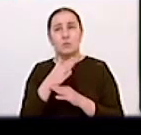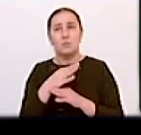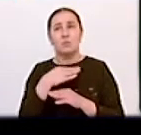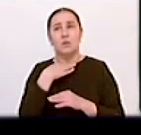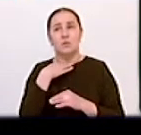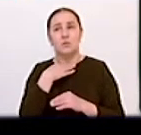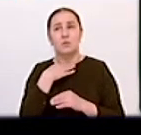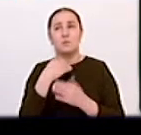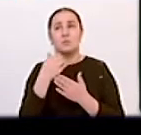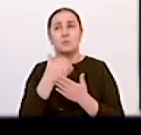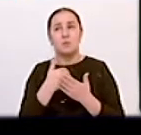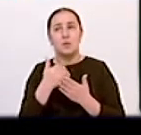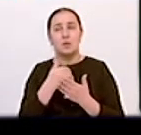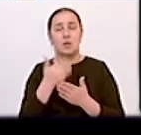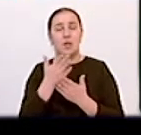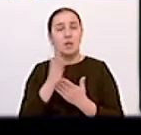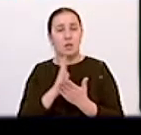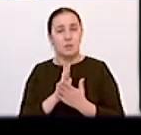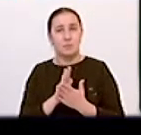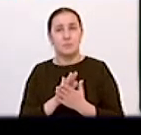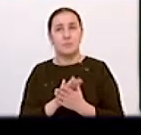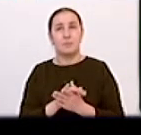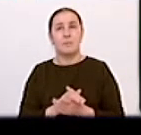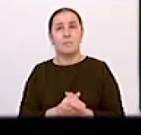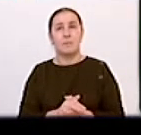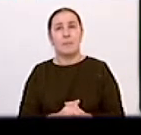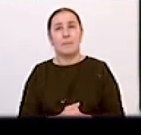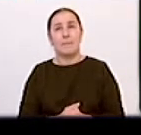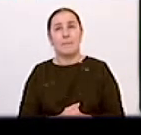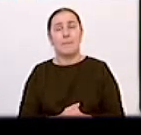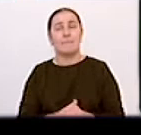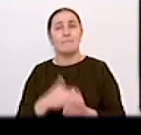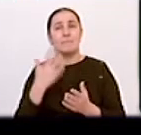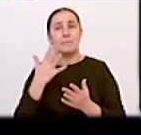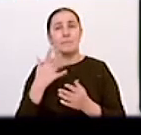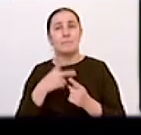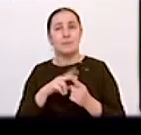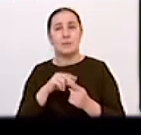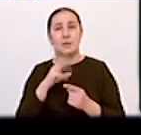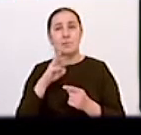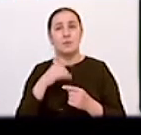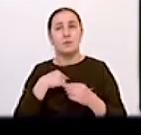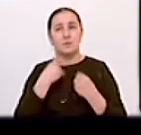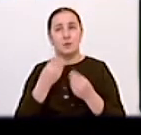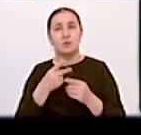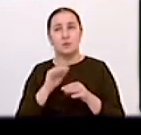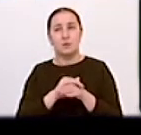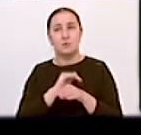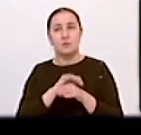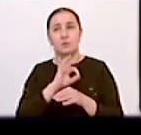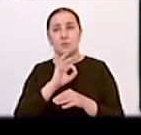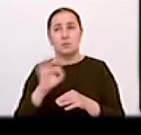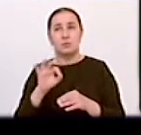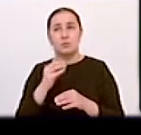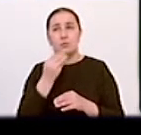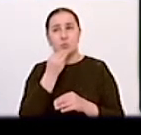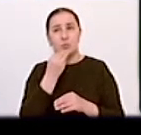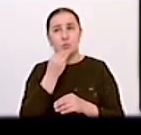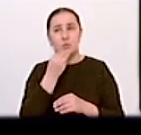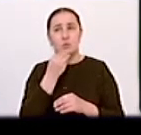Рыбу, мясо, сметану, хлеб. Пятый пример. Мы дали коту замечательный